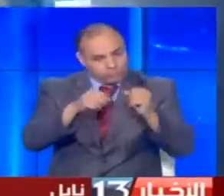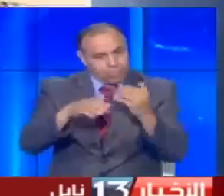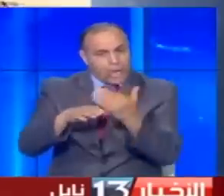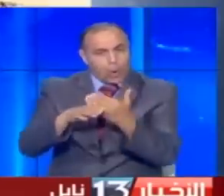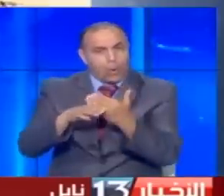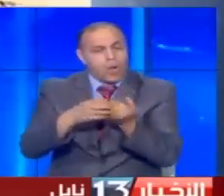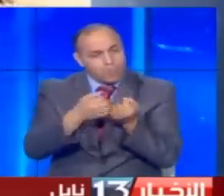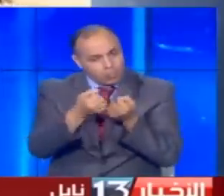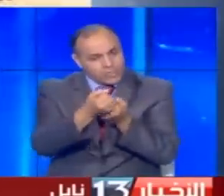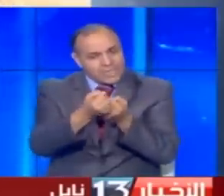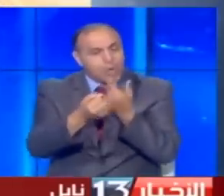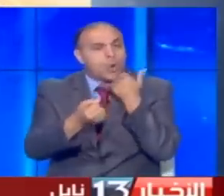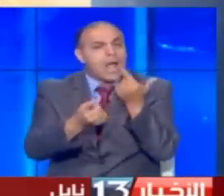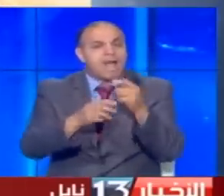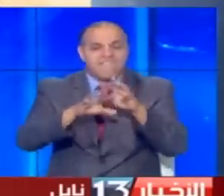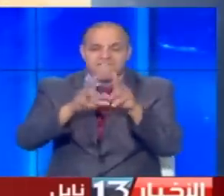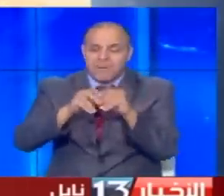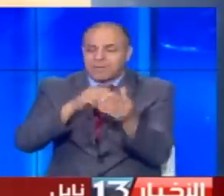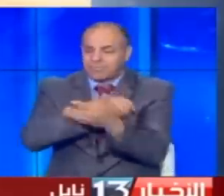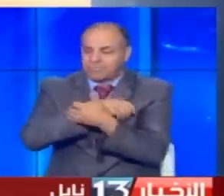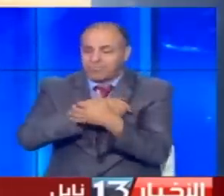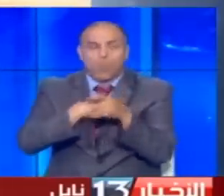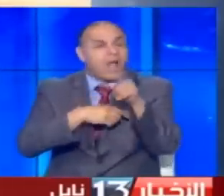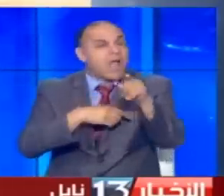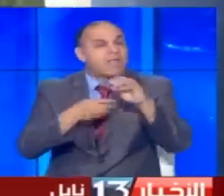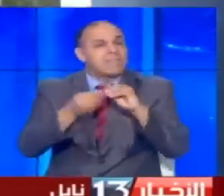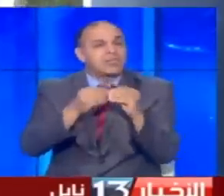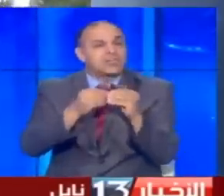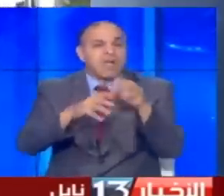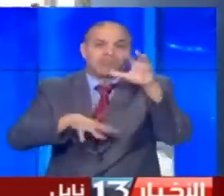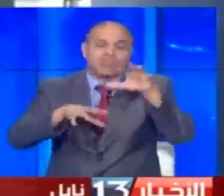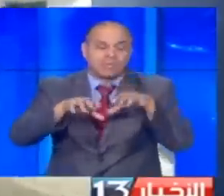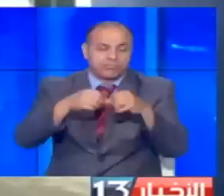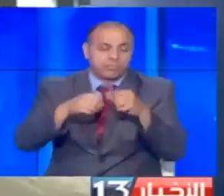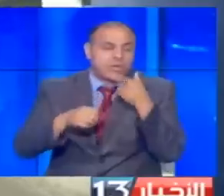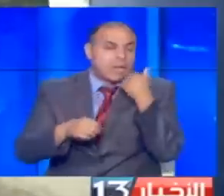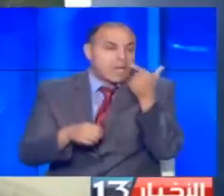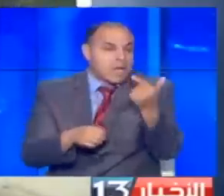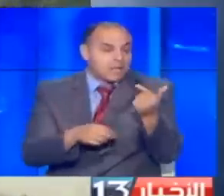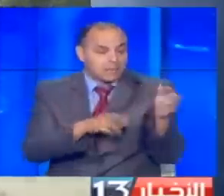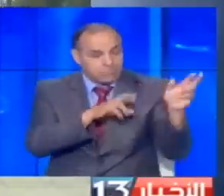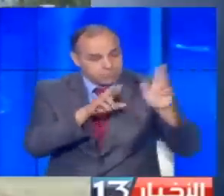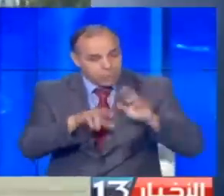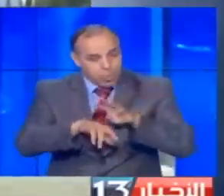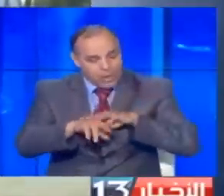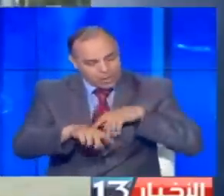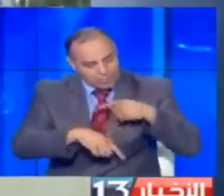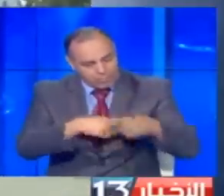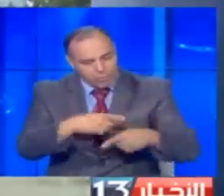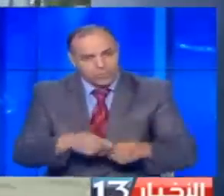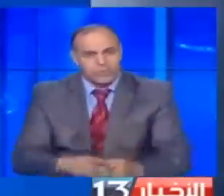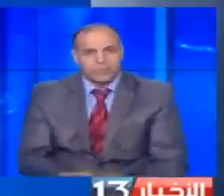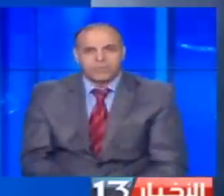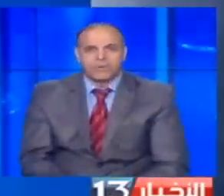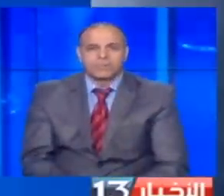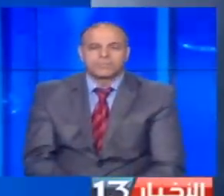المساعده للعائلات التي تسربت لها مياه الامطار حتى تستعيد الولايه بريقها